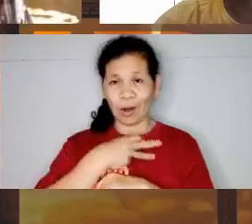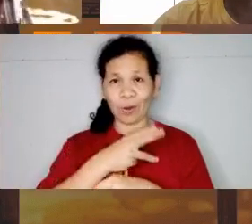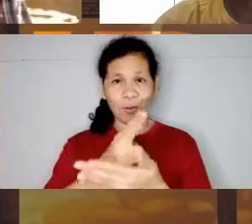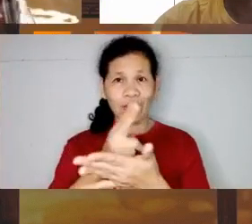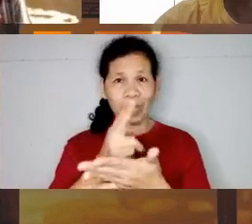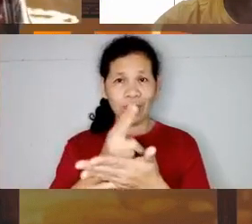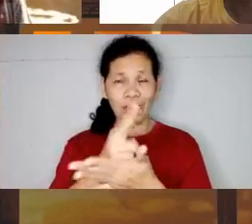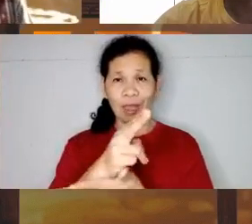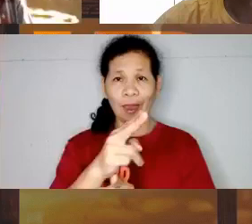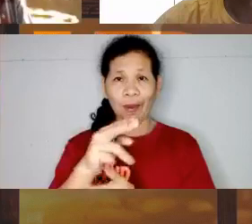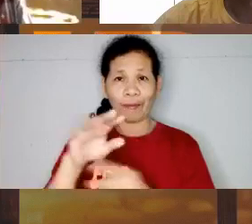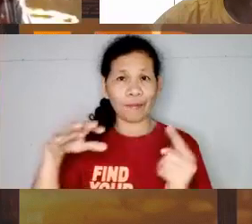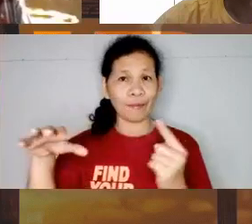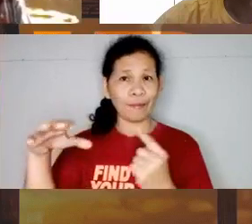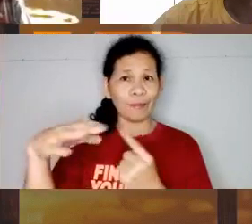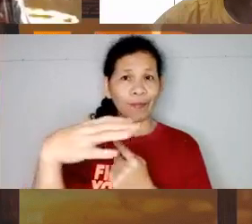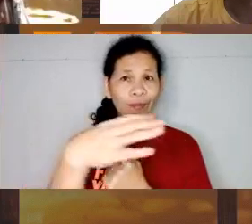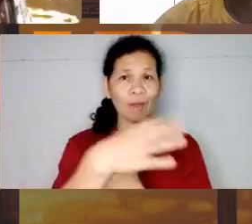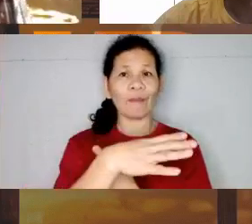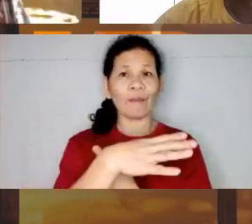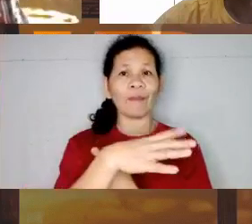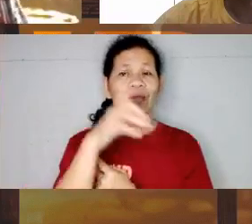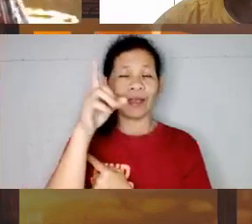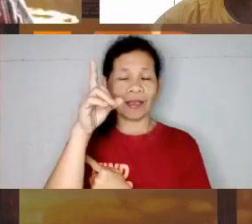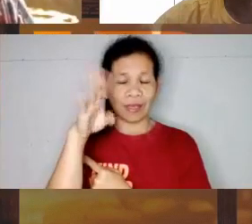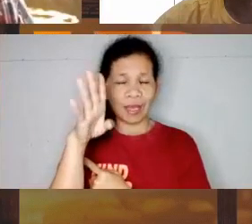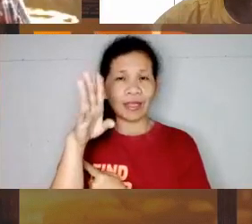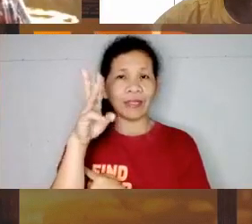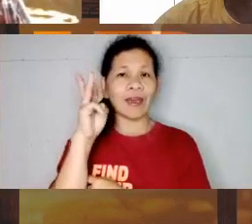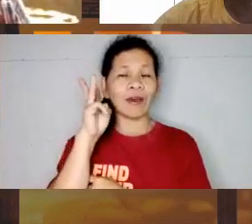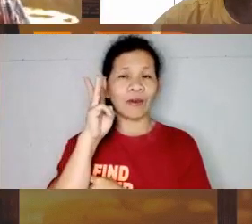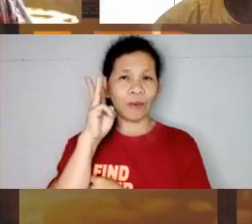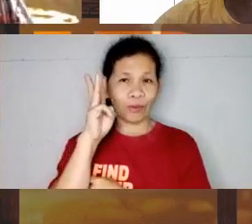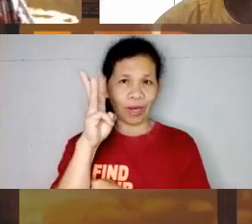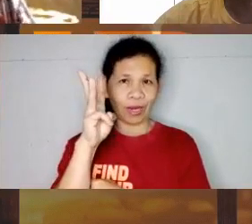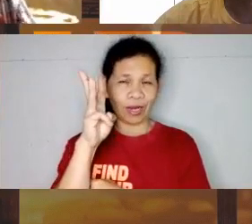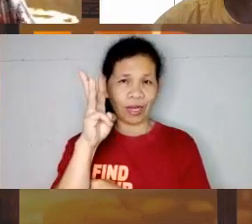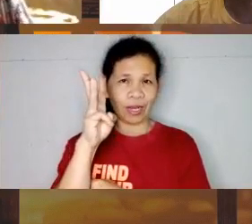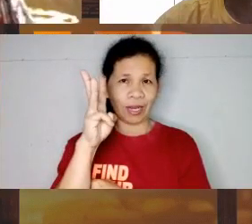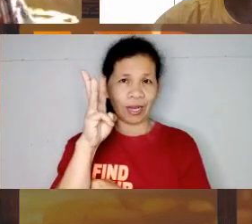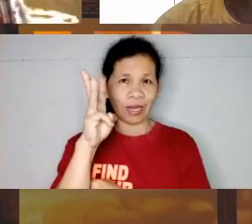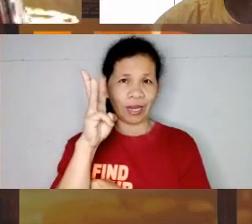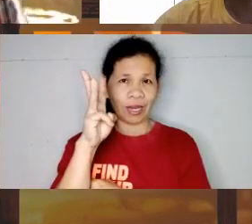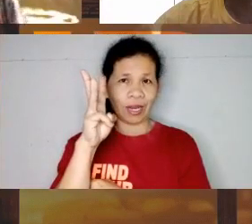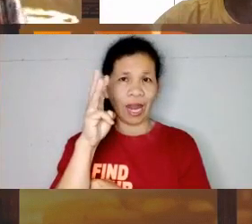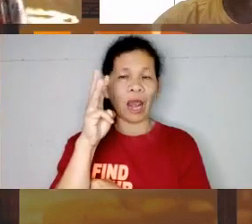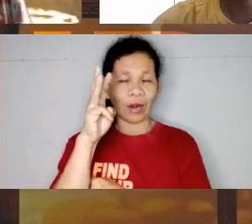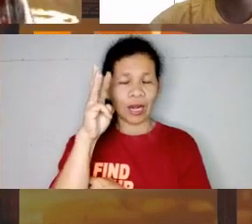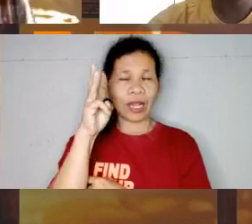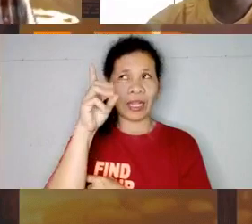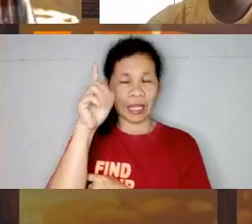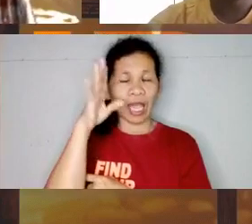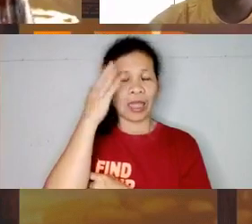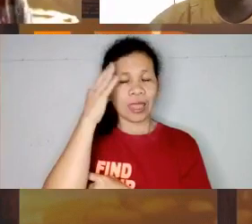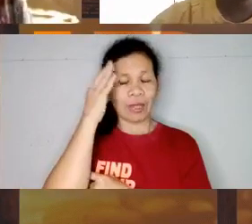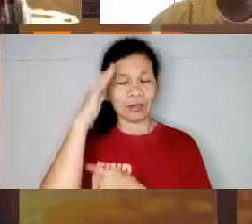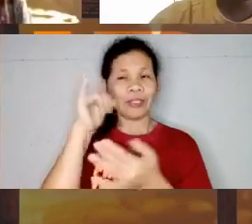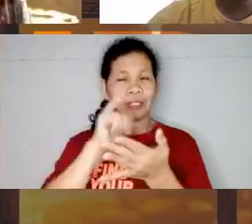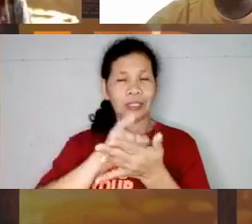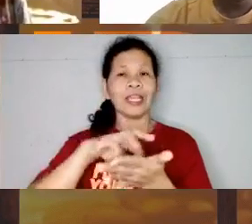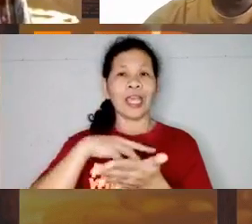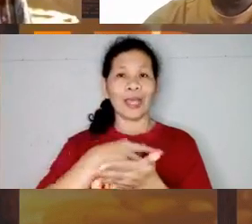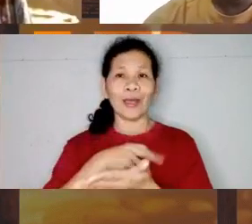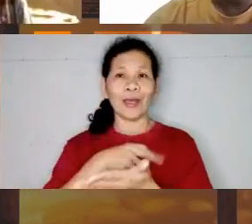po natin ang Diyos pala, ha? Ang ating tinulungan, mga minamahal na mga kapatid ko, sapagkat yung ginawa mo